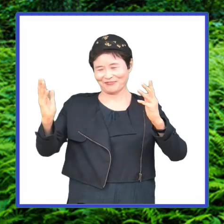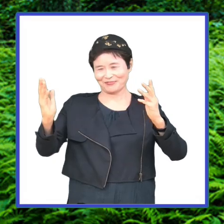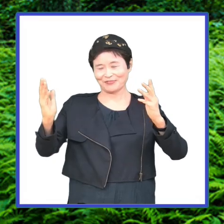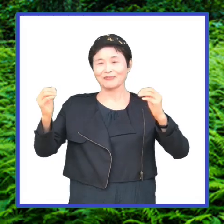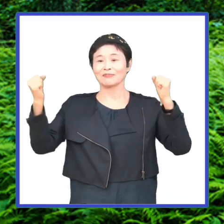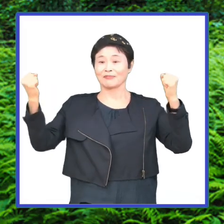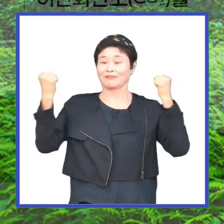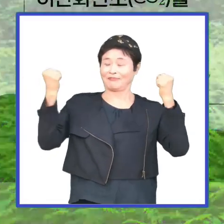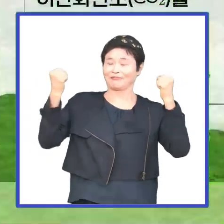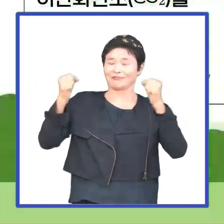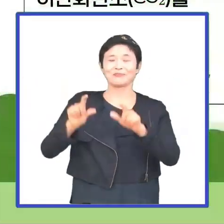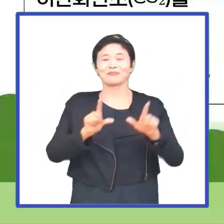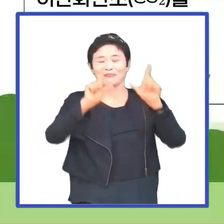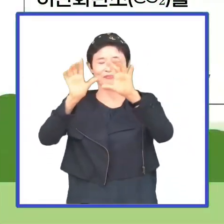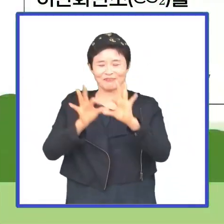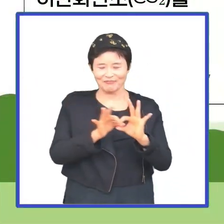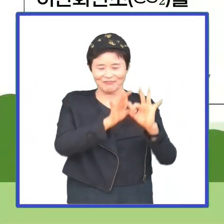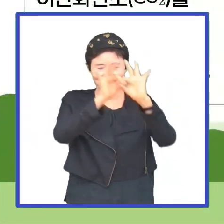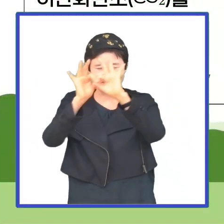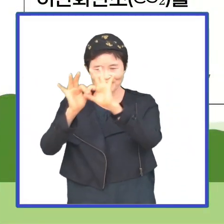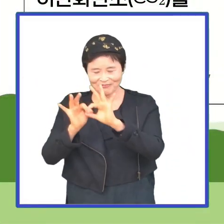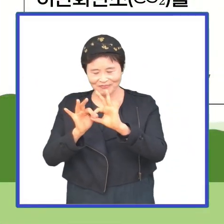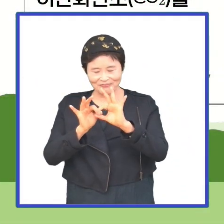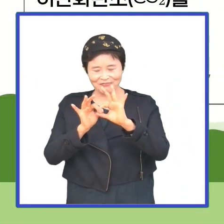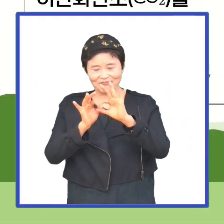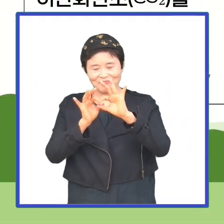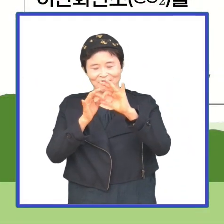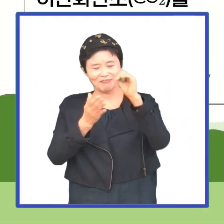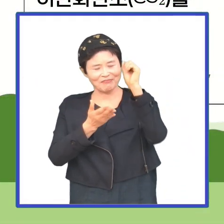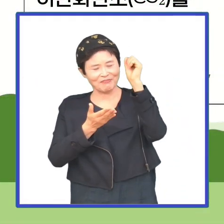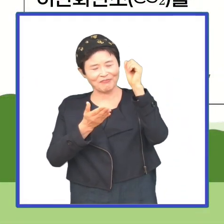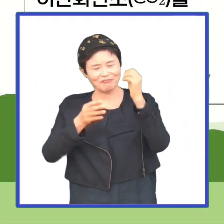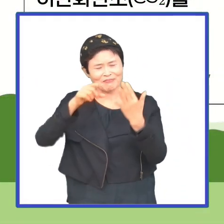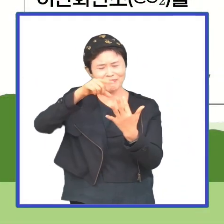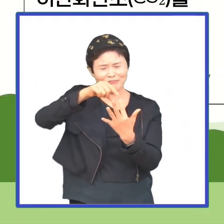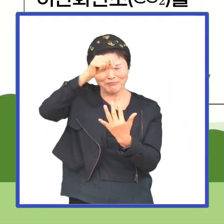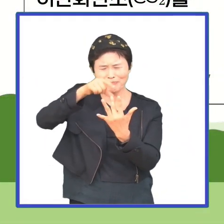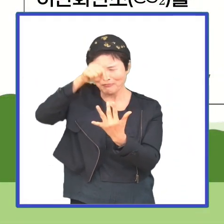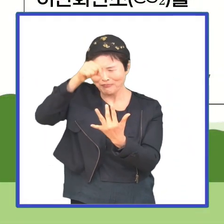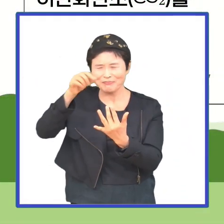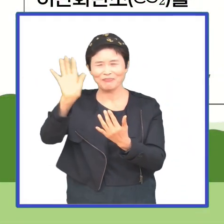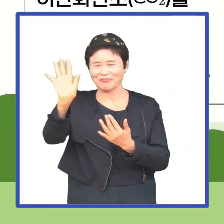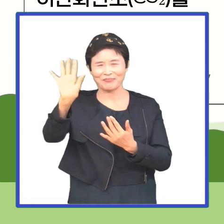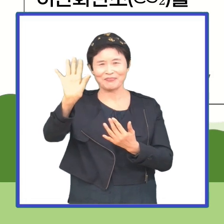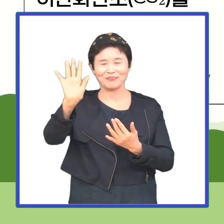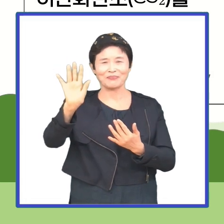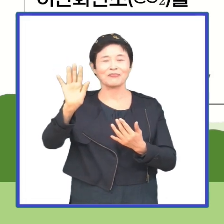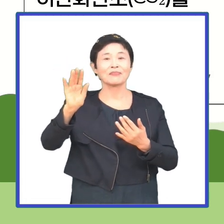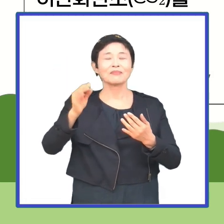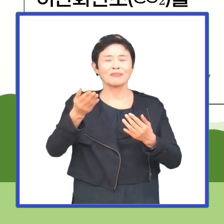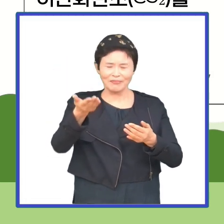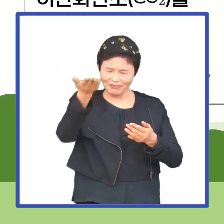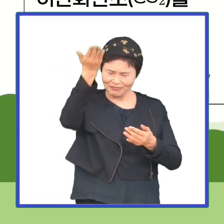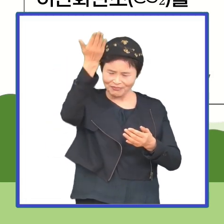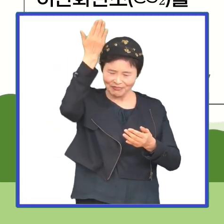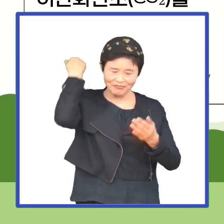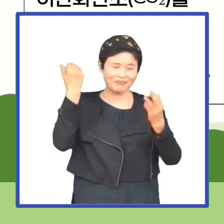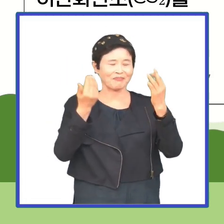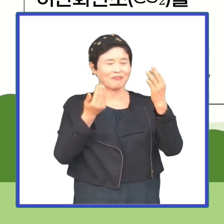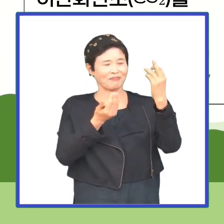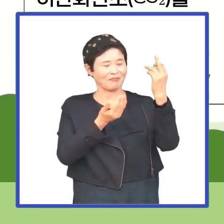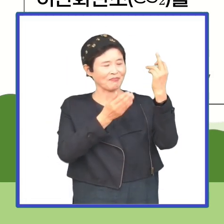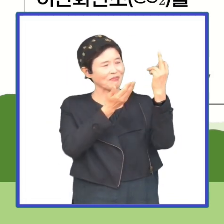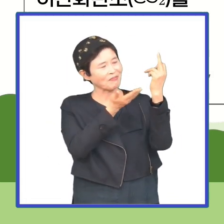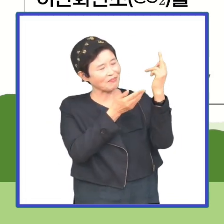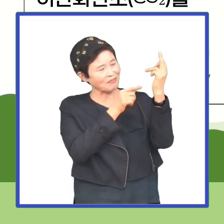그러한 건강한 생태계는 굳이 숲 가꾸기를 할 필요가 없습니다. 다만 우리나라는 과거